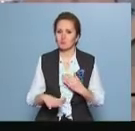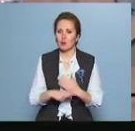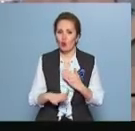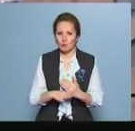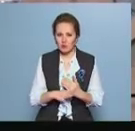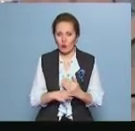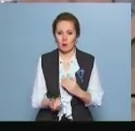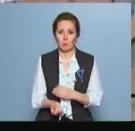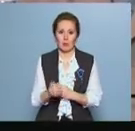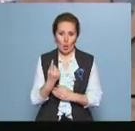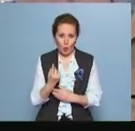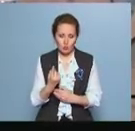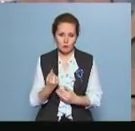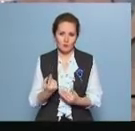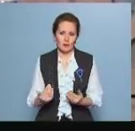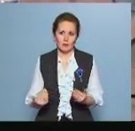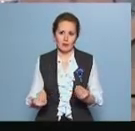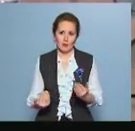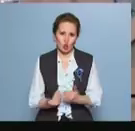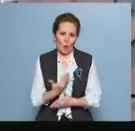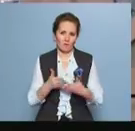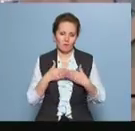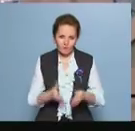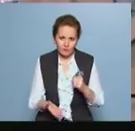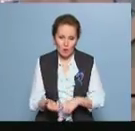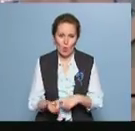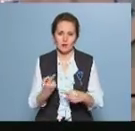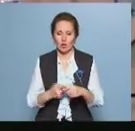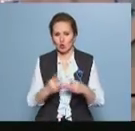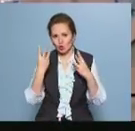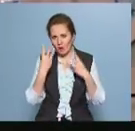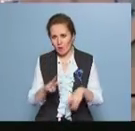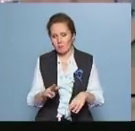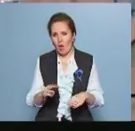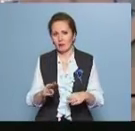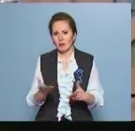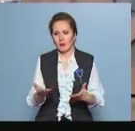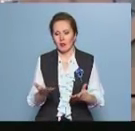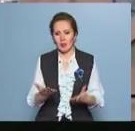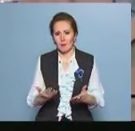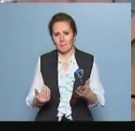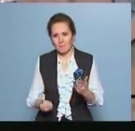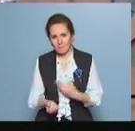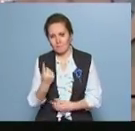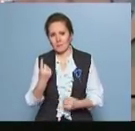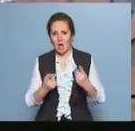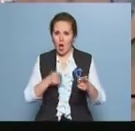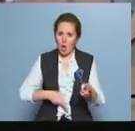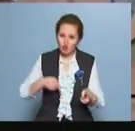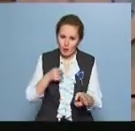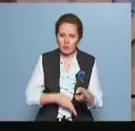приходом авиакомпании «Аэрофлот», этому будет способствовать новый современный поезд РЖД.